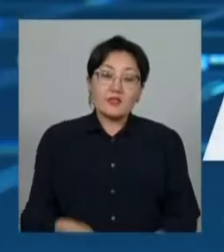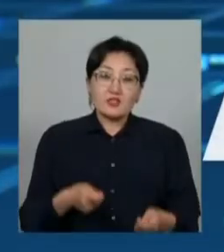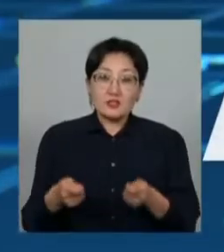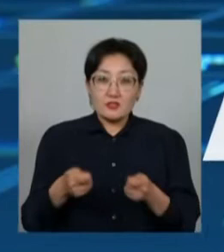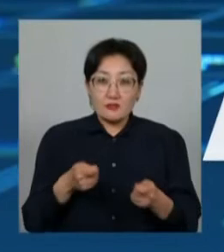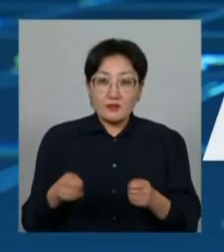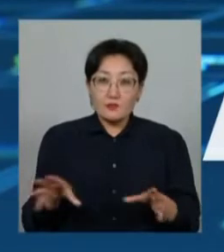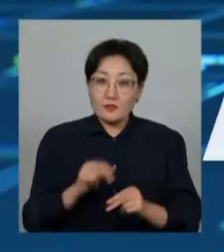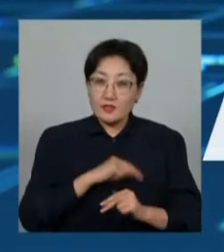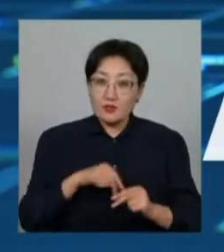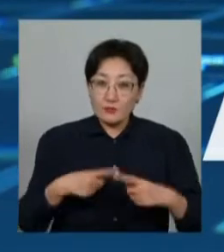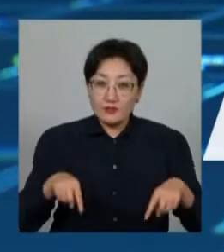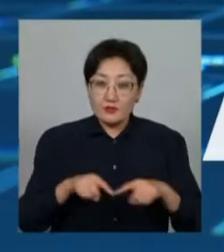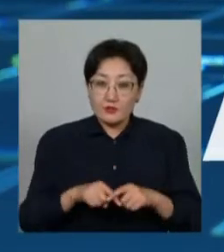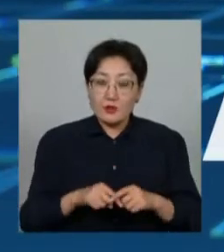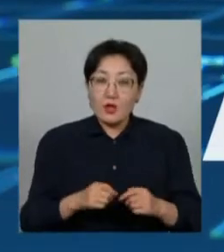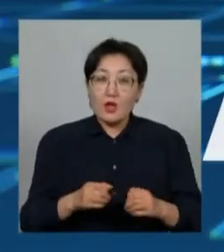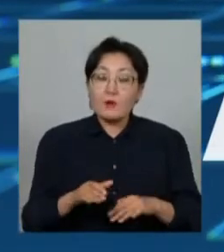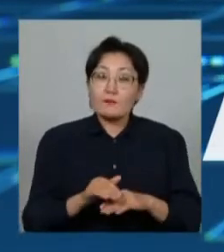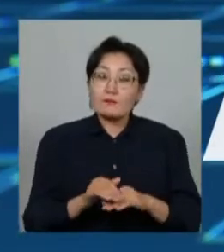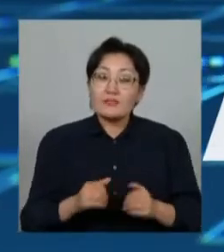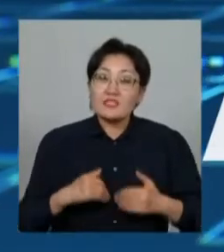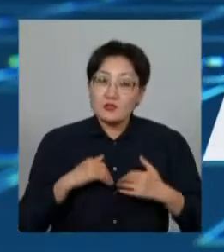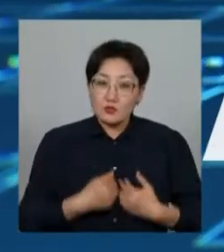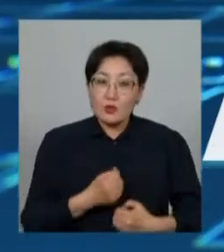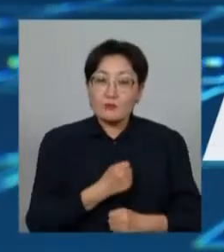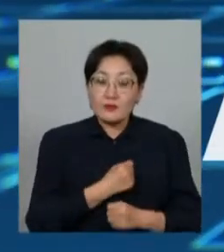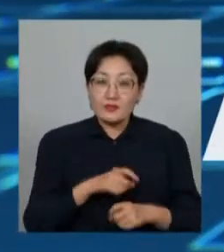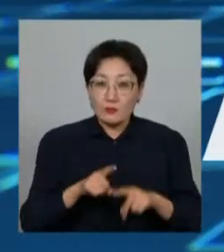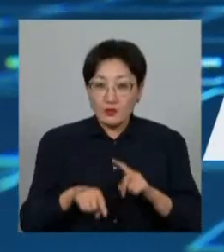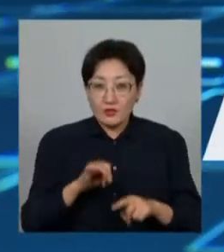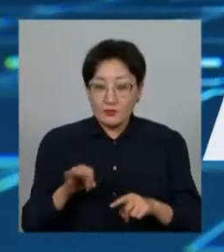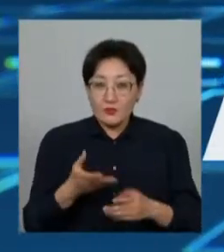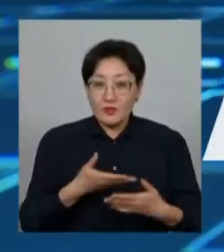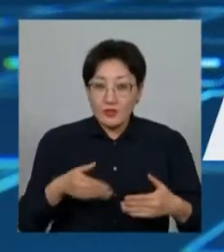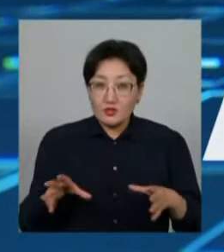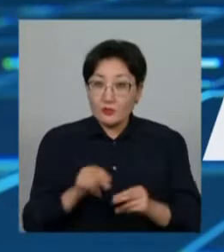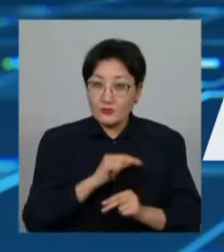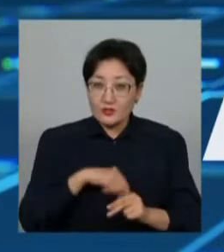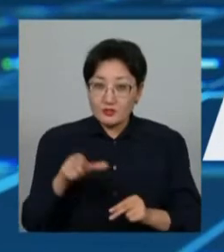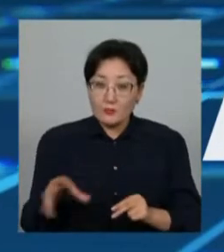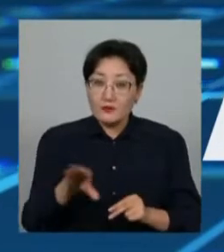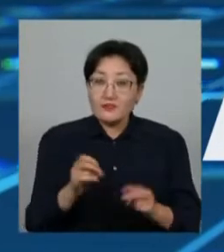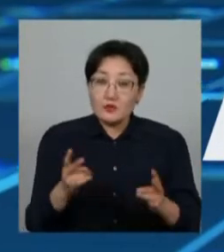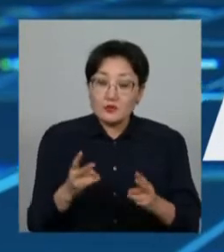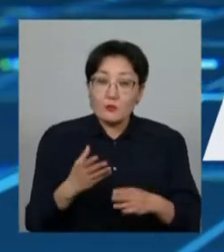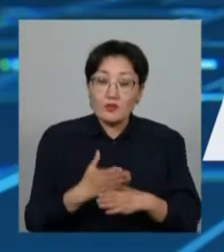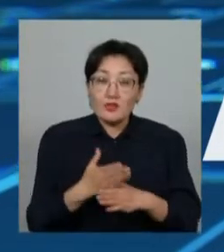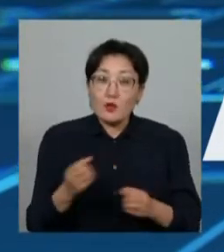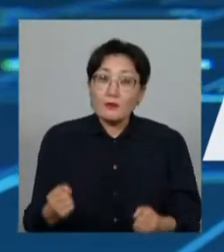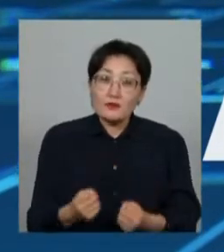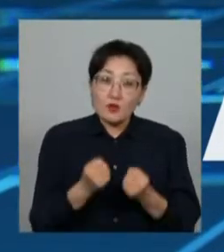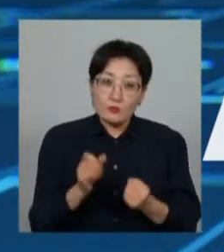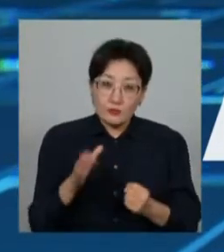Руководство и коллектив компании выражают искренние соболезнования родным и близким нашего коллеги. Вся необходимая помощь и